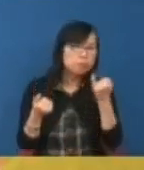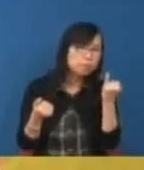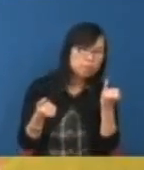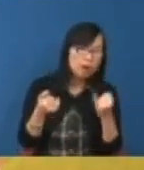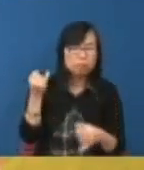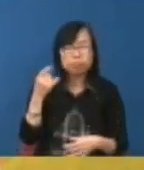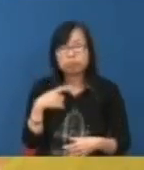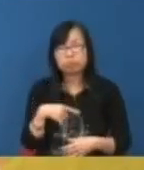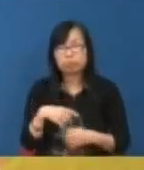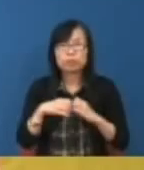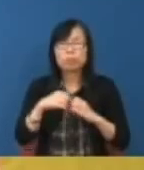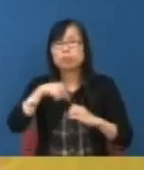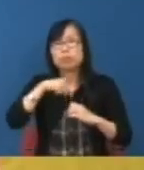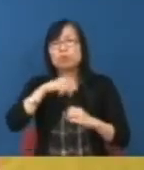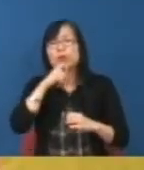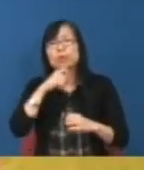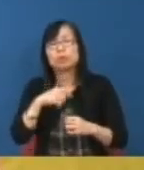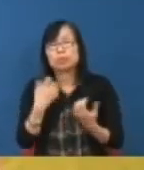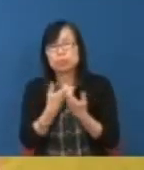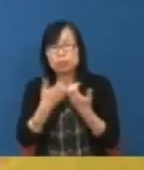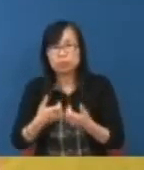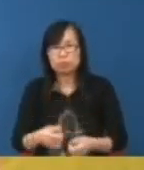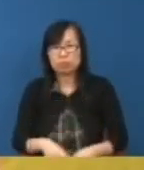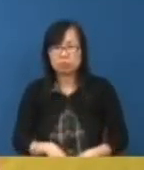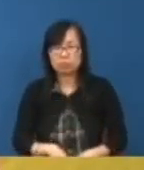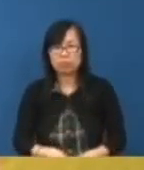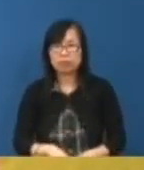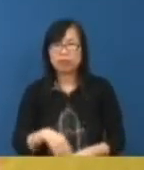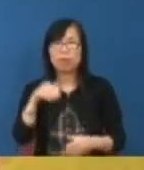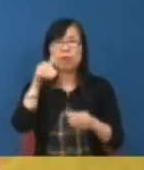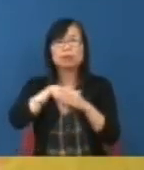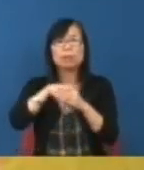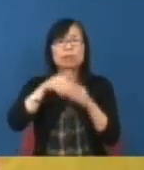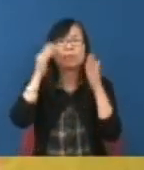都是根據他做過的事，他講過的事，他投